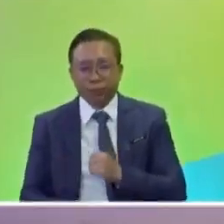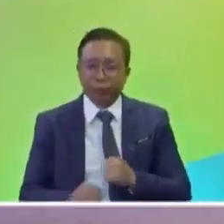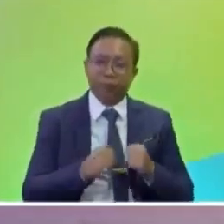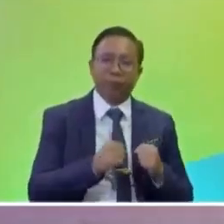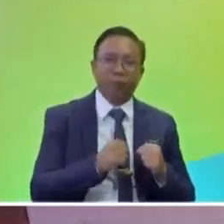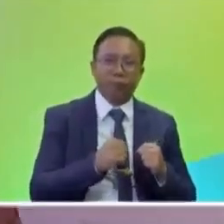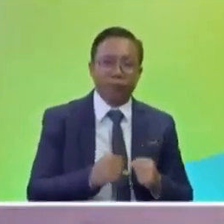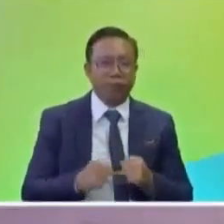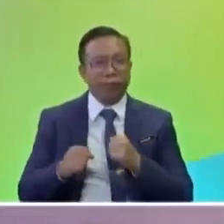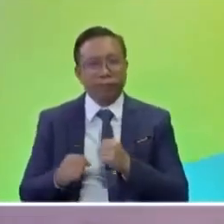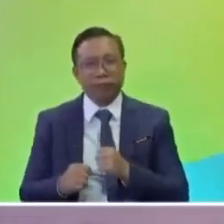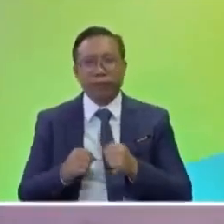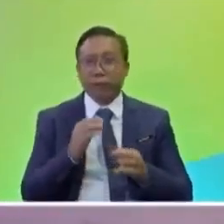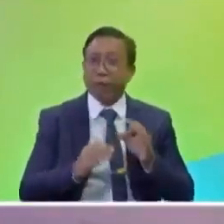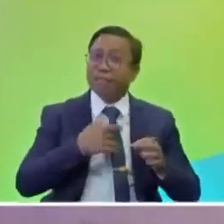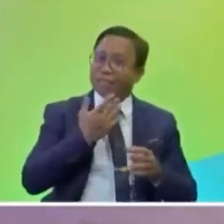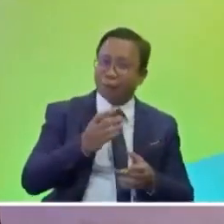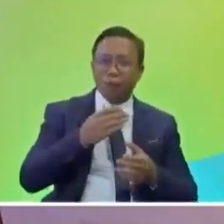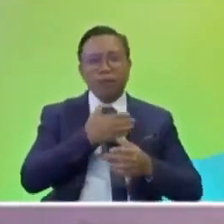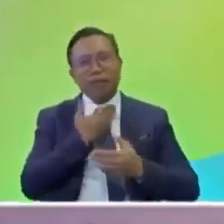Ke kanan, ke kiri.